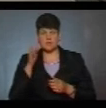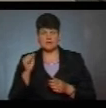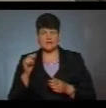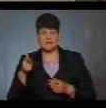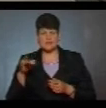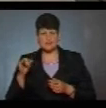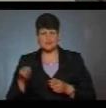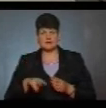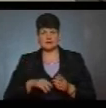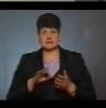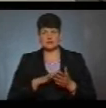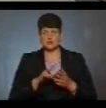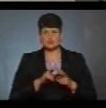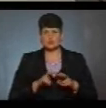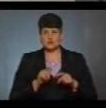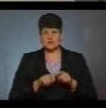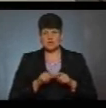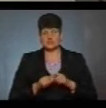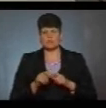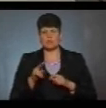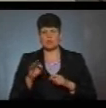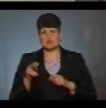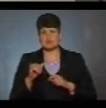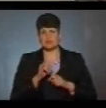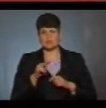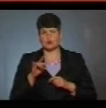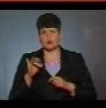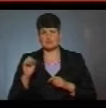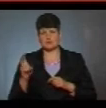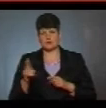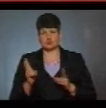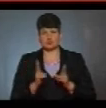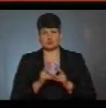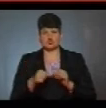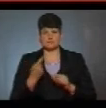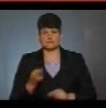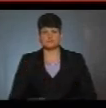також директор Центру суспільних досліджень «Поліс» Ігор Процик. До зустрічі в ефірі.